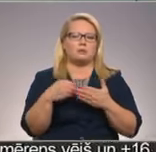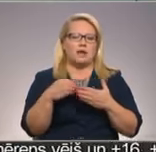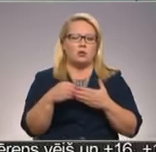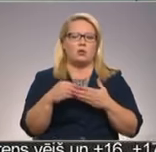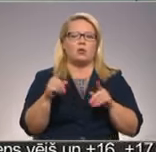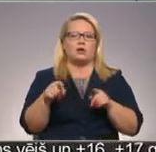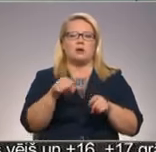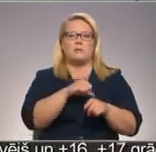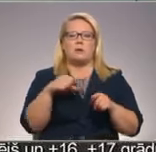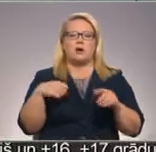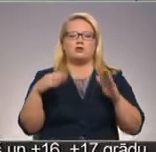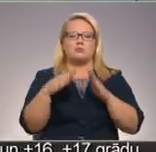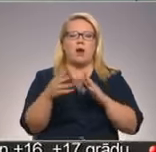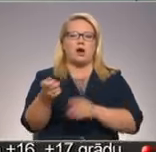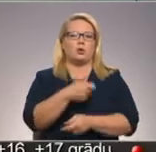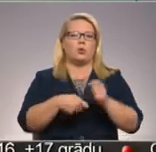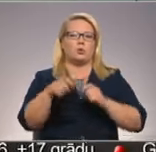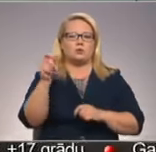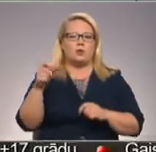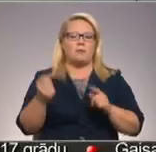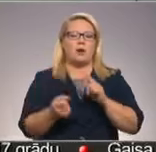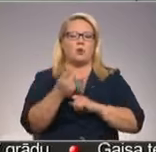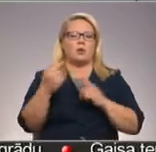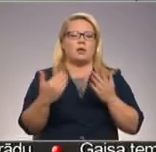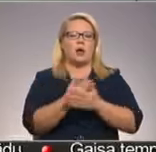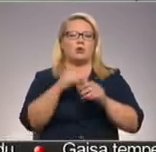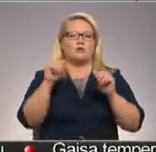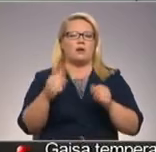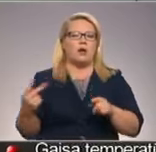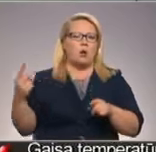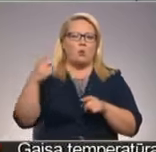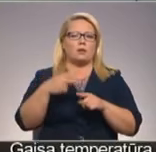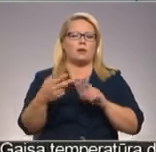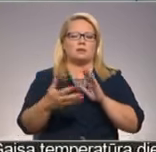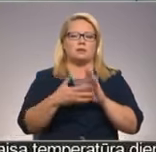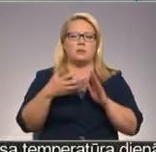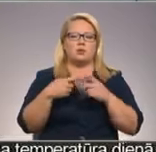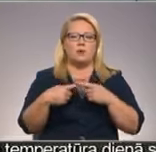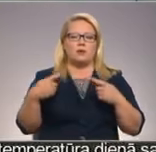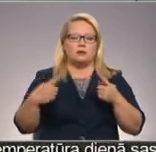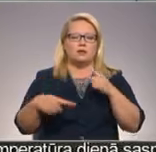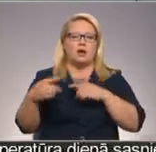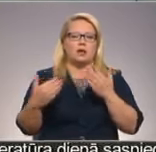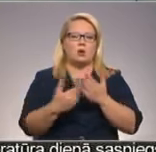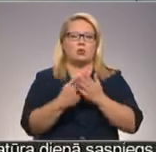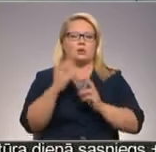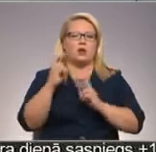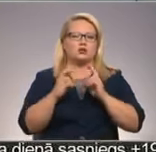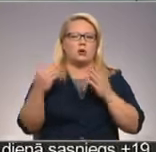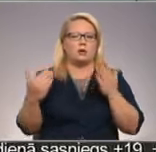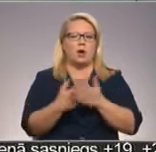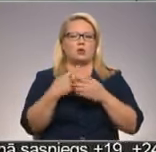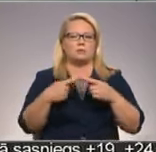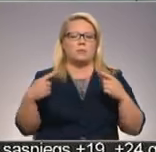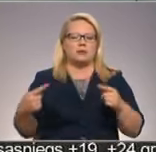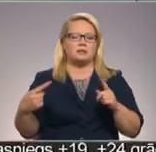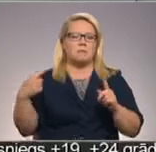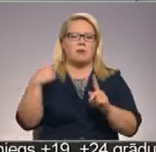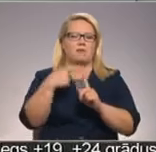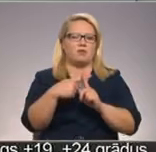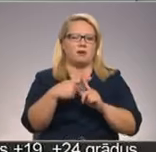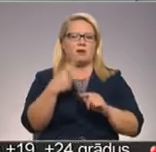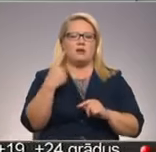cenu. Taču arī pašmāju uzņēmēji rod jaunus veidus, kā otrais izmantojamos materiālus atjaunot, ražojot jaunas preces ar pievienoto